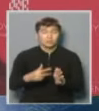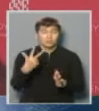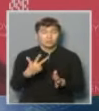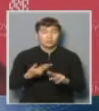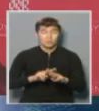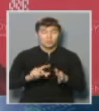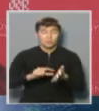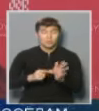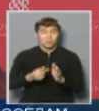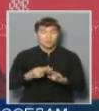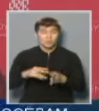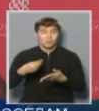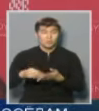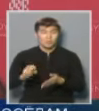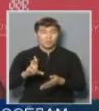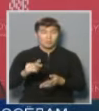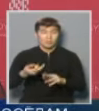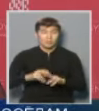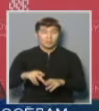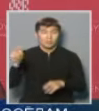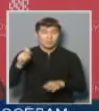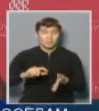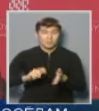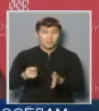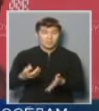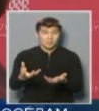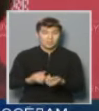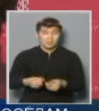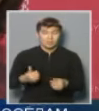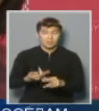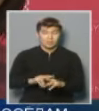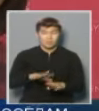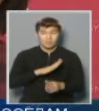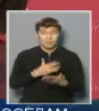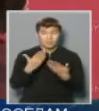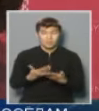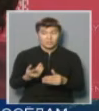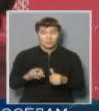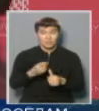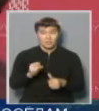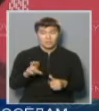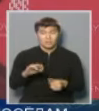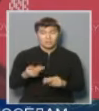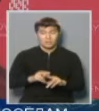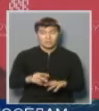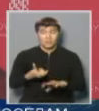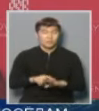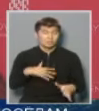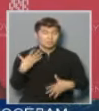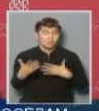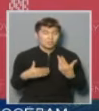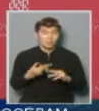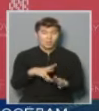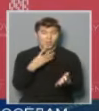квартиру в жилом комплексе «Оброй Резиденс». Мы пришли за ключами. Рядом мой племянник, которого зовут Аян. Мы очень рады. От